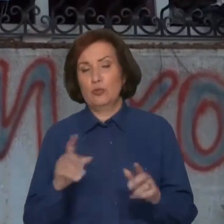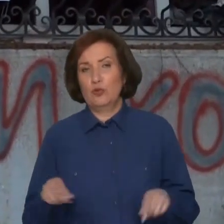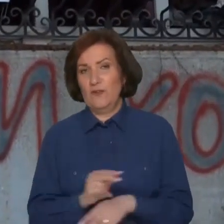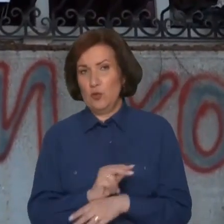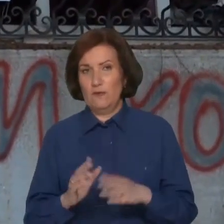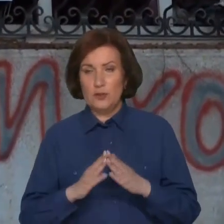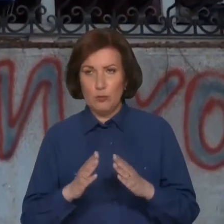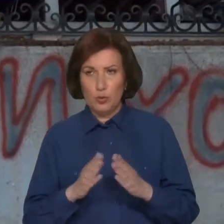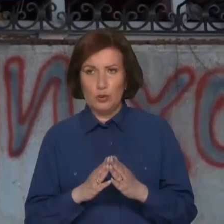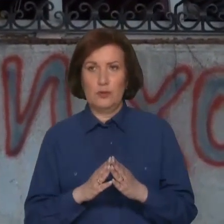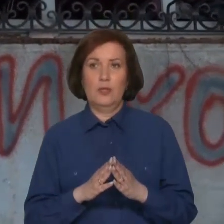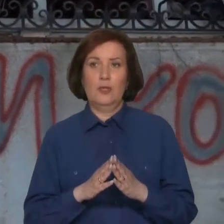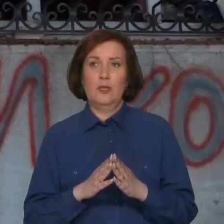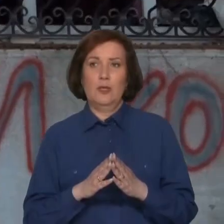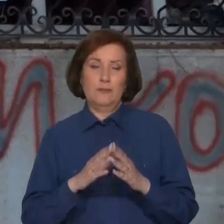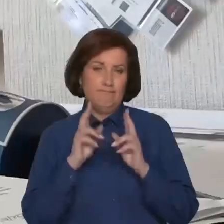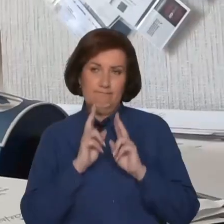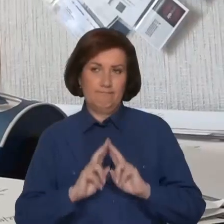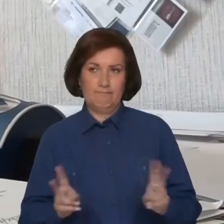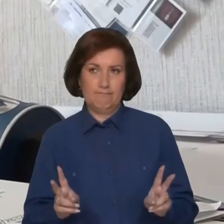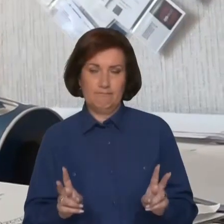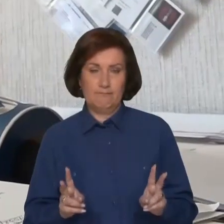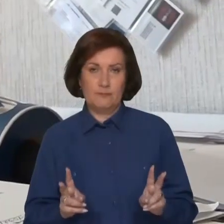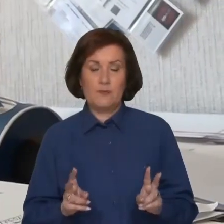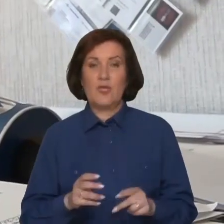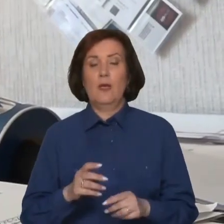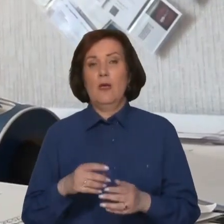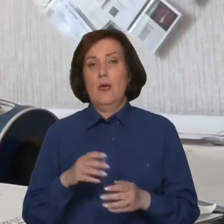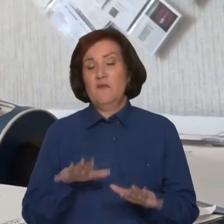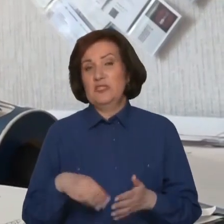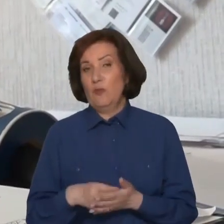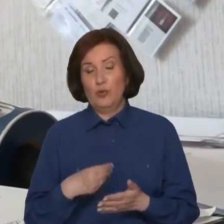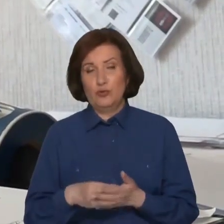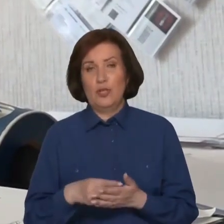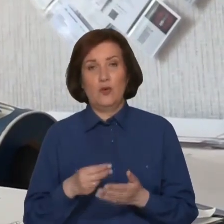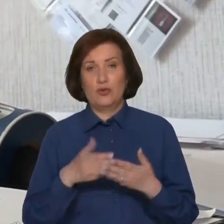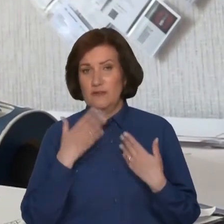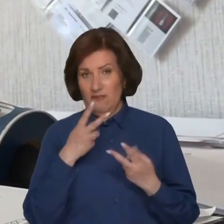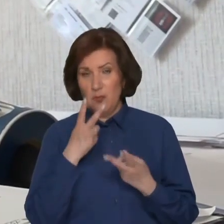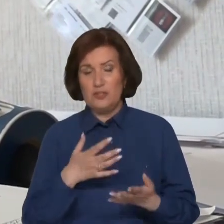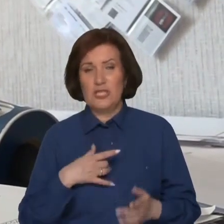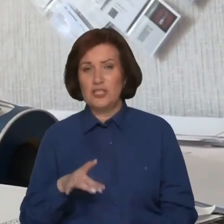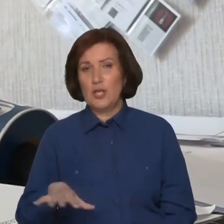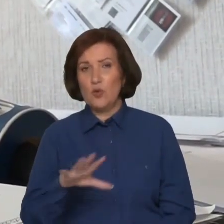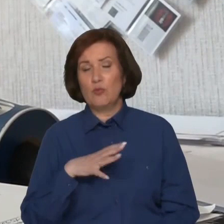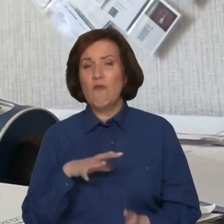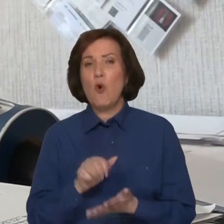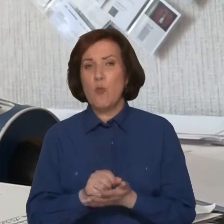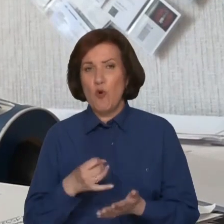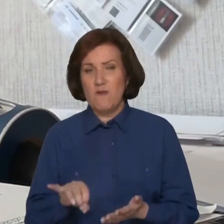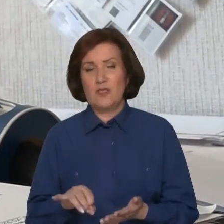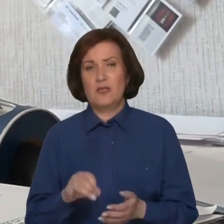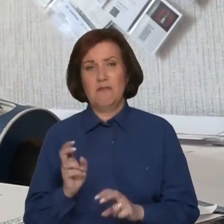відновлювати будинки, Георгій Ярко не знає. В місцевому бюджеті коштів немає, тому що ви саме бачите, наш регіон був